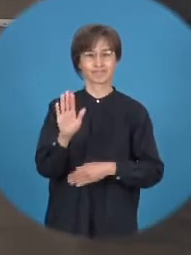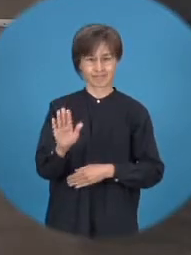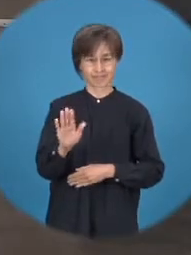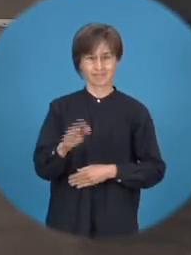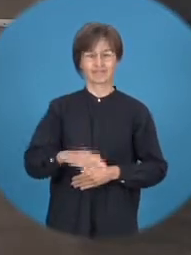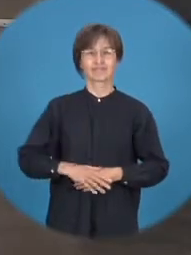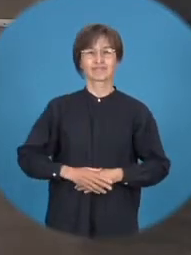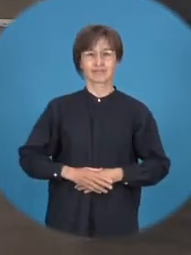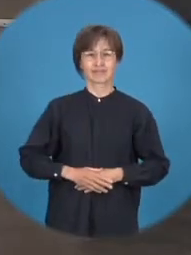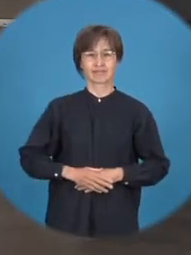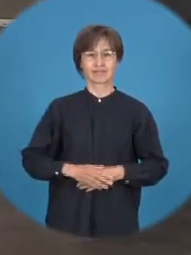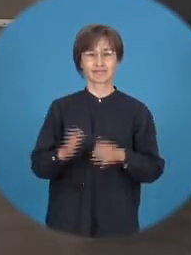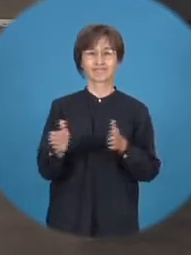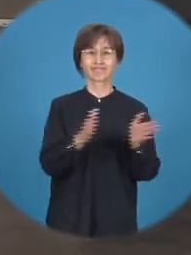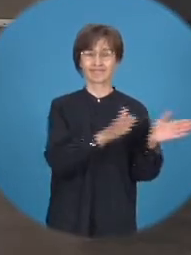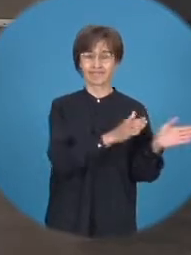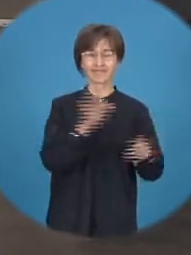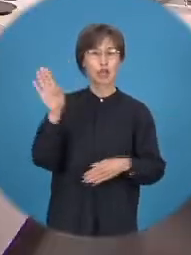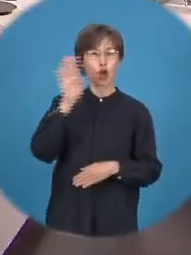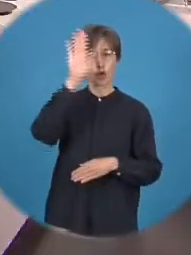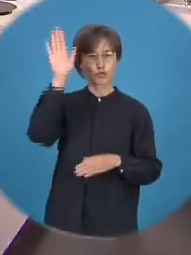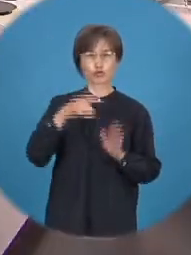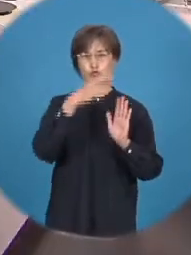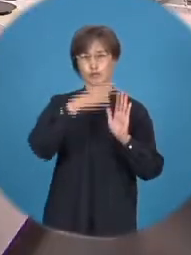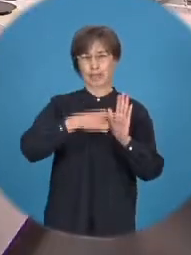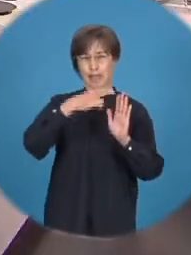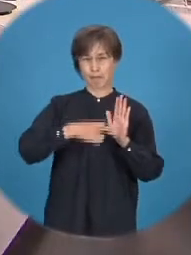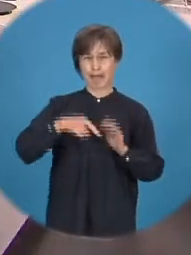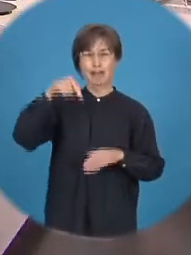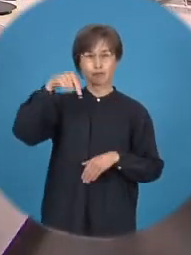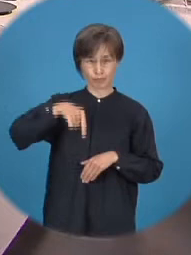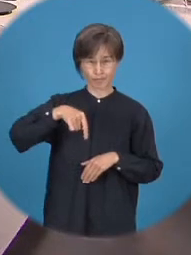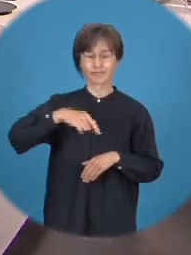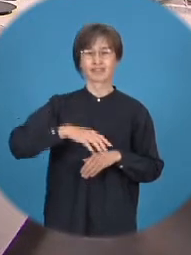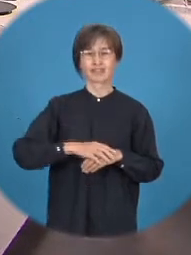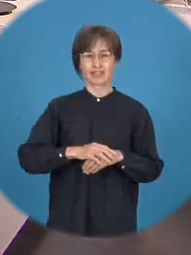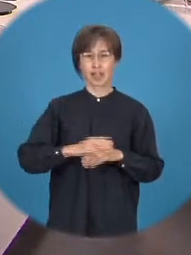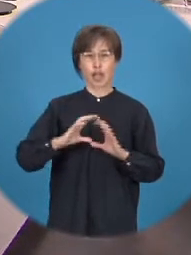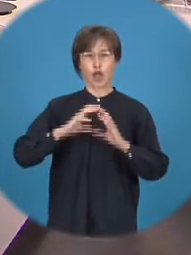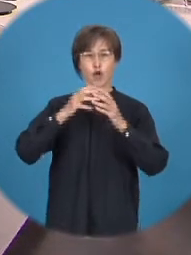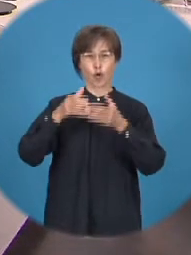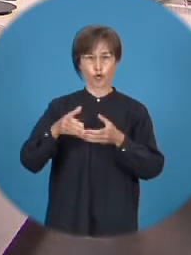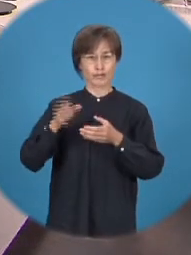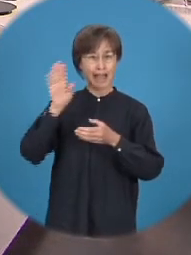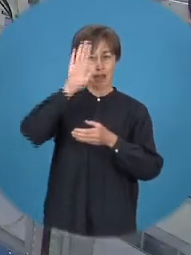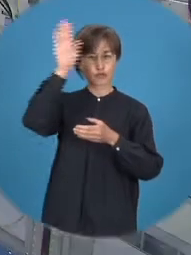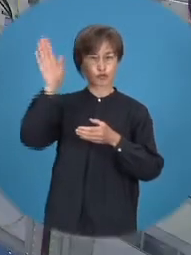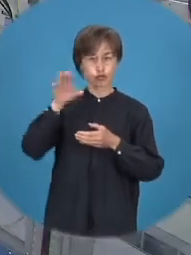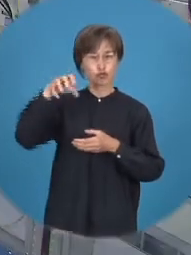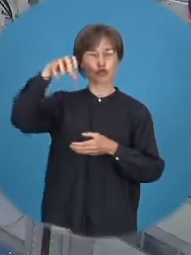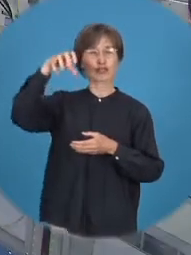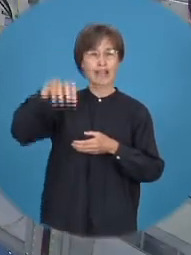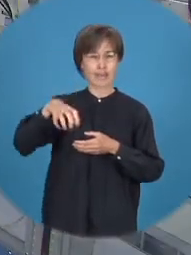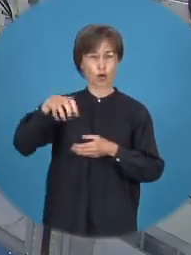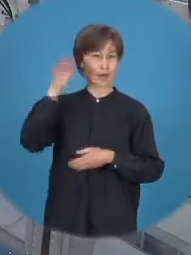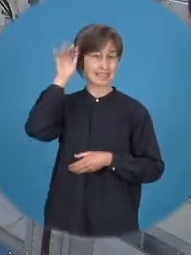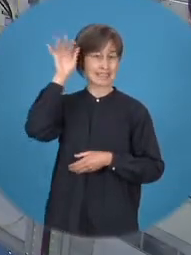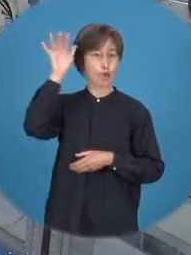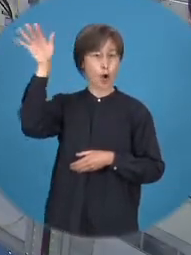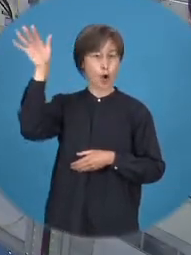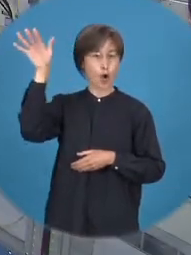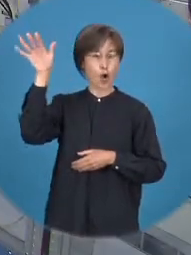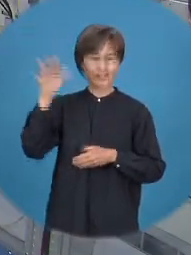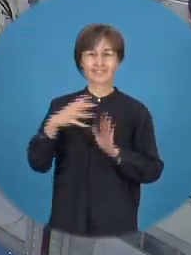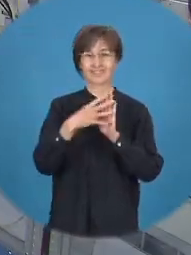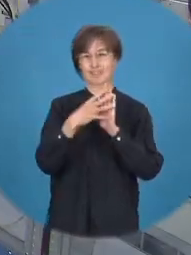宇宙をテーマとしたこちらのゾーンには、国際宇宙ステーションの日本実験棟希望をリアルに再現した